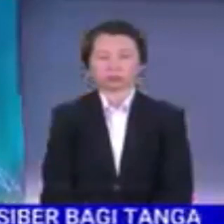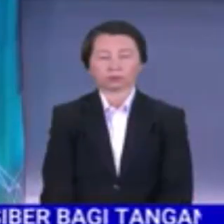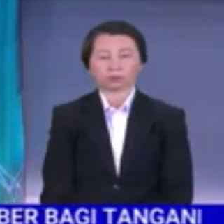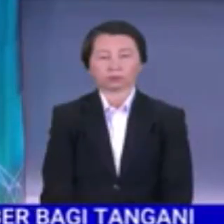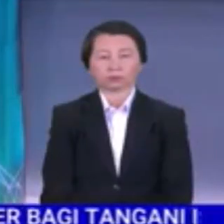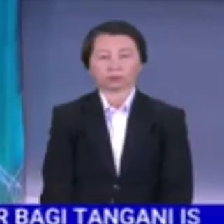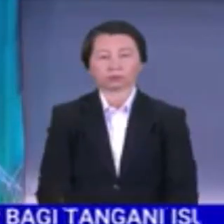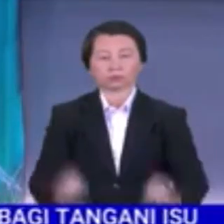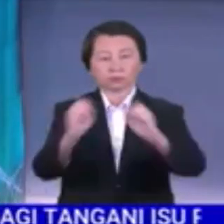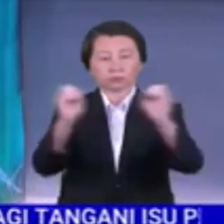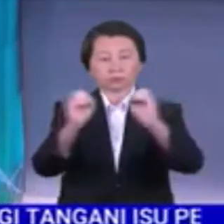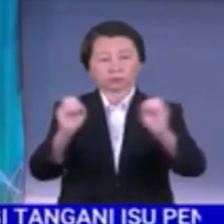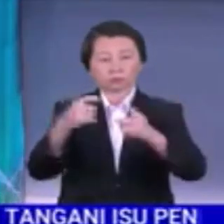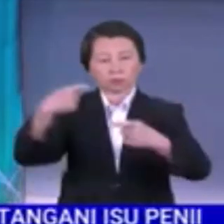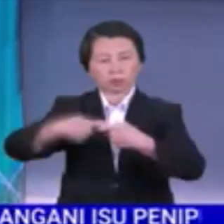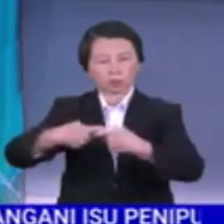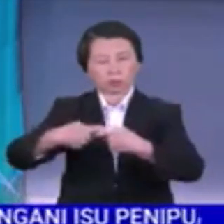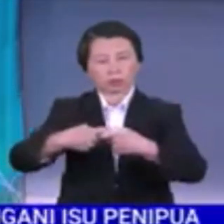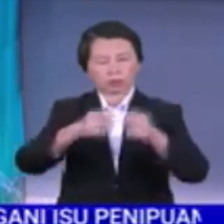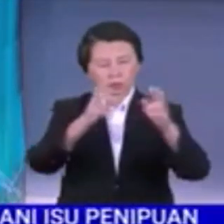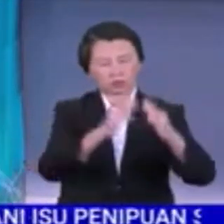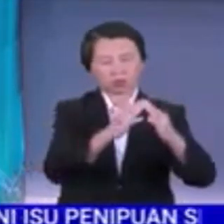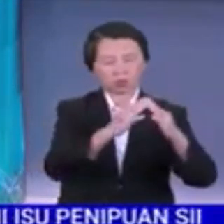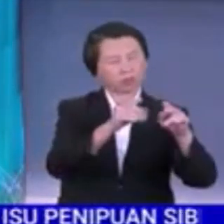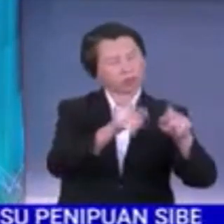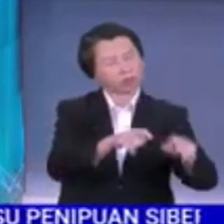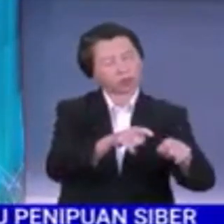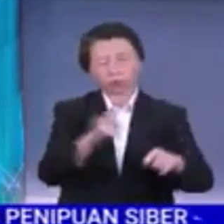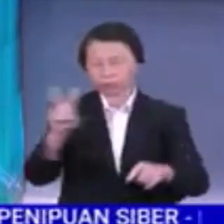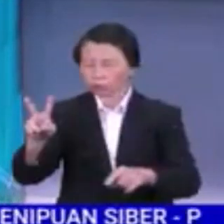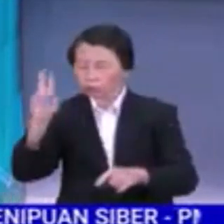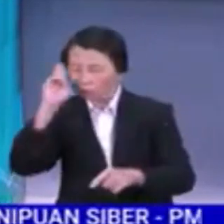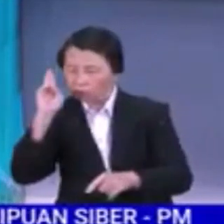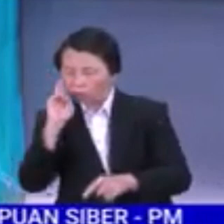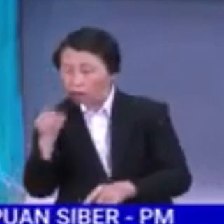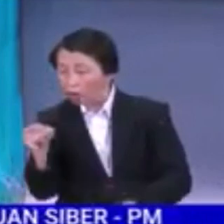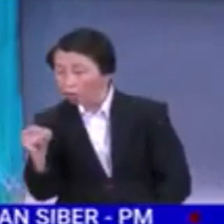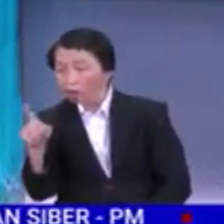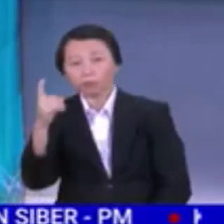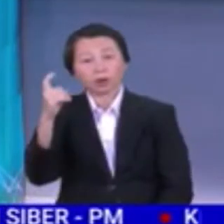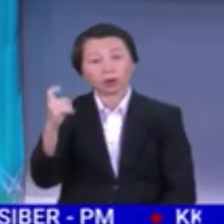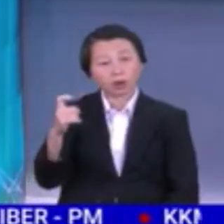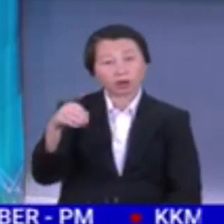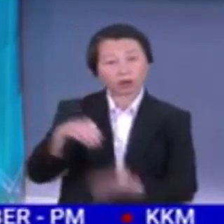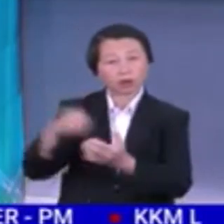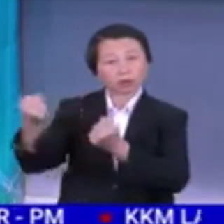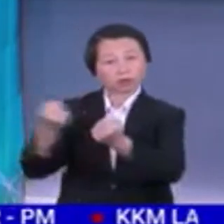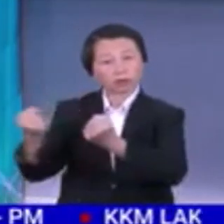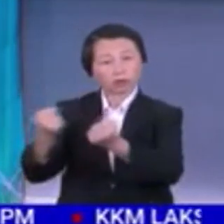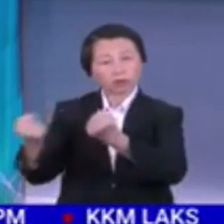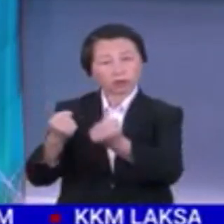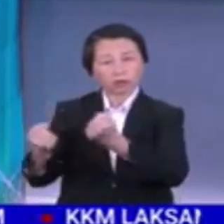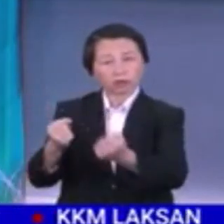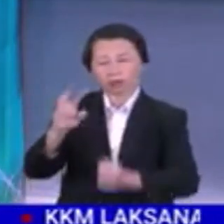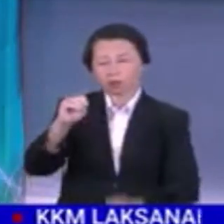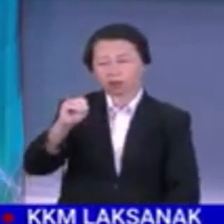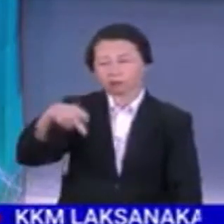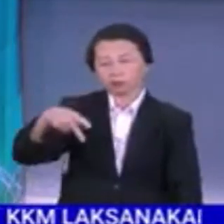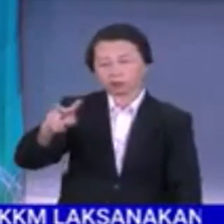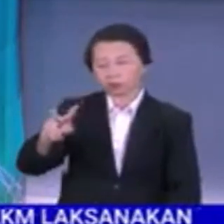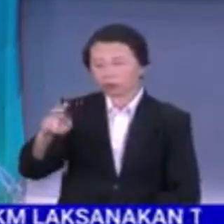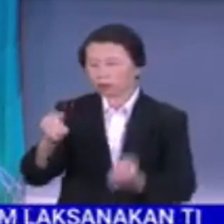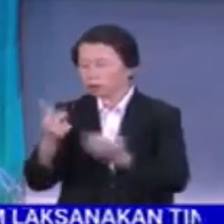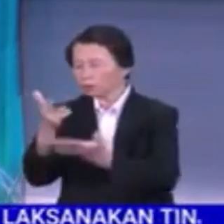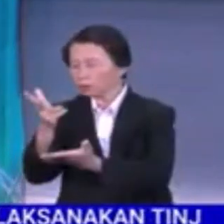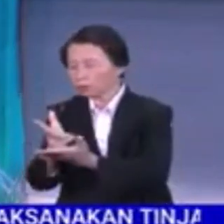a b c d kaitan antara penghuni kediaman dan Duo remaja yang ditemui mati dalam kendaraan pelbagai Gun MPV